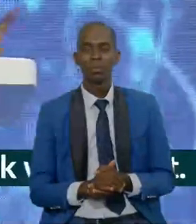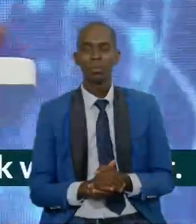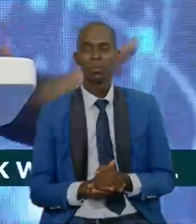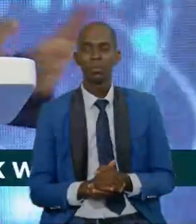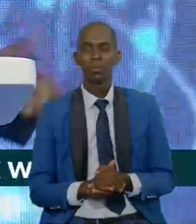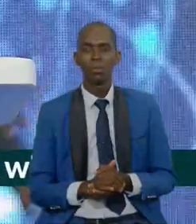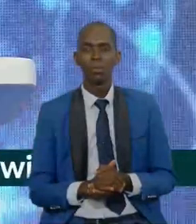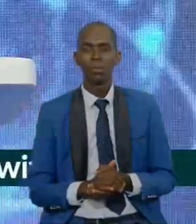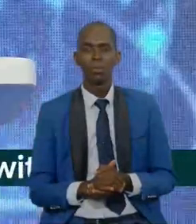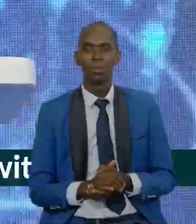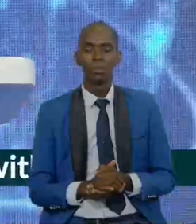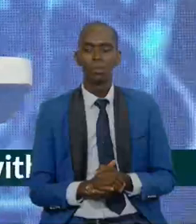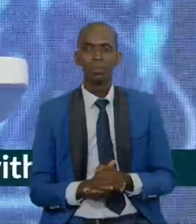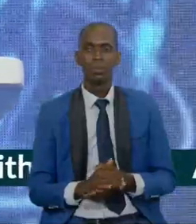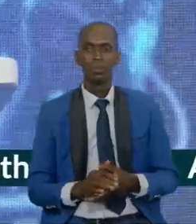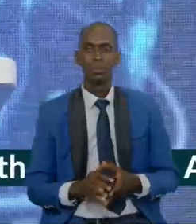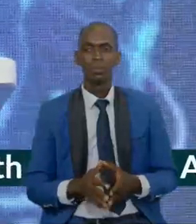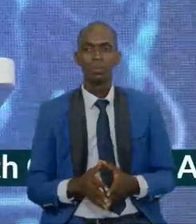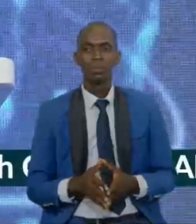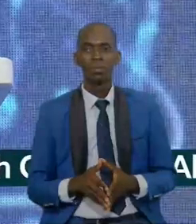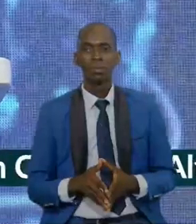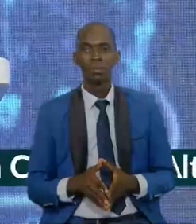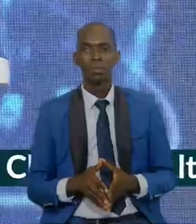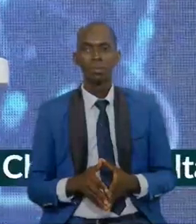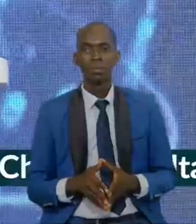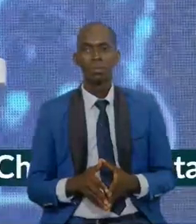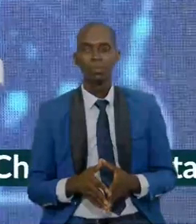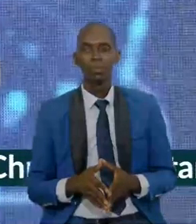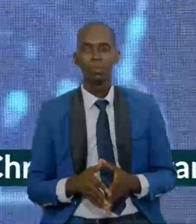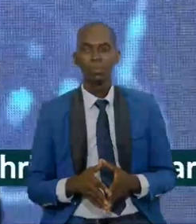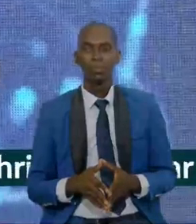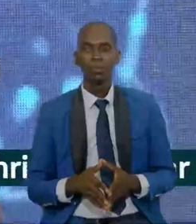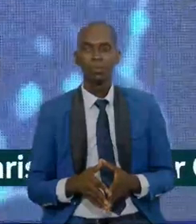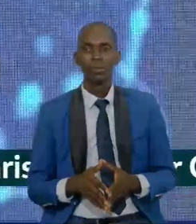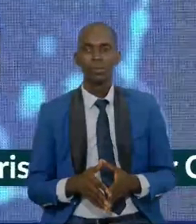Nous nous levons pour la prière. Tenons-nous debout pour prier le Seigneur.